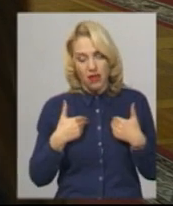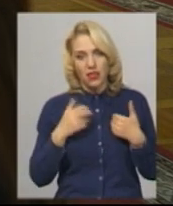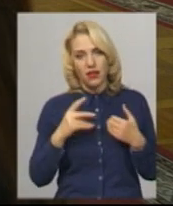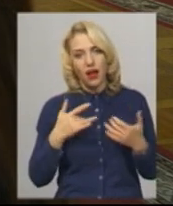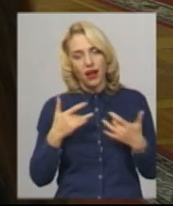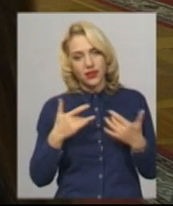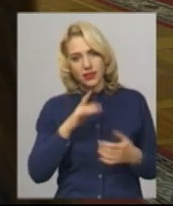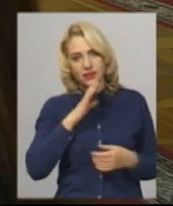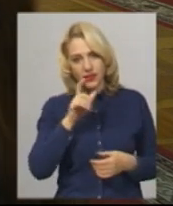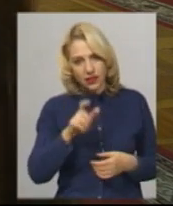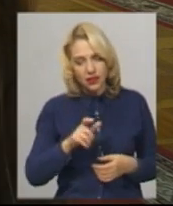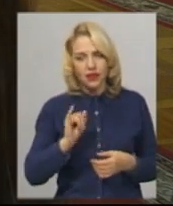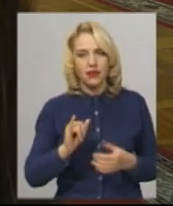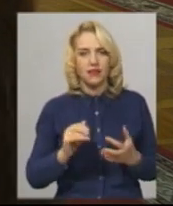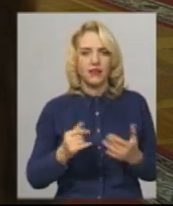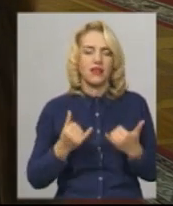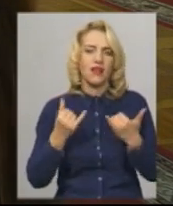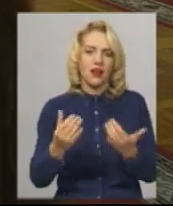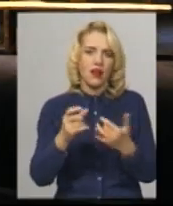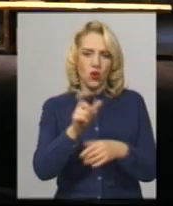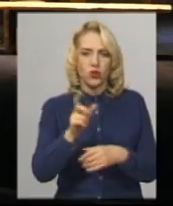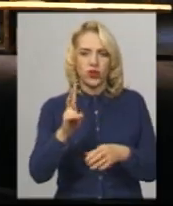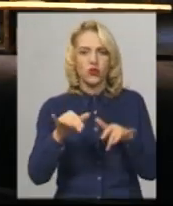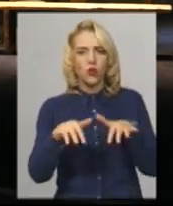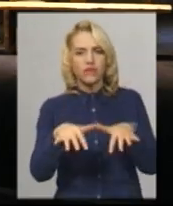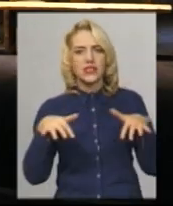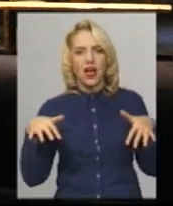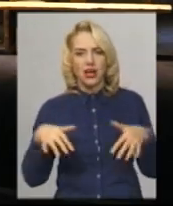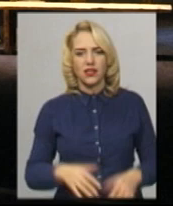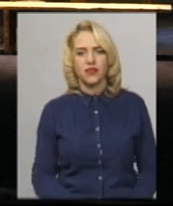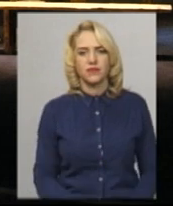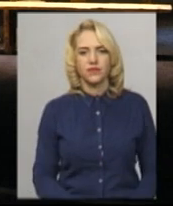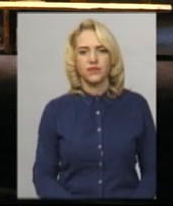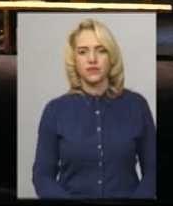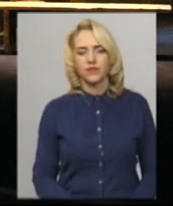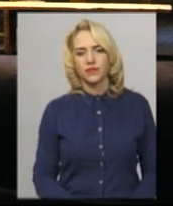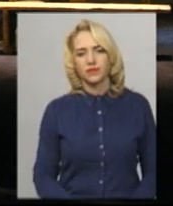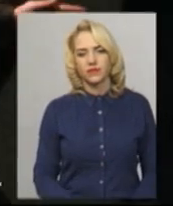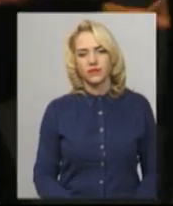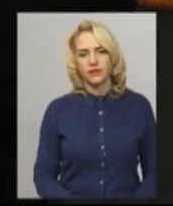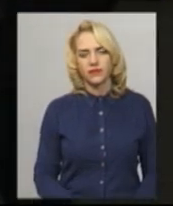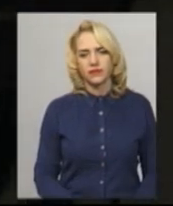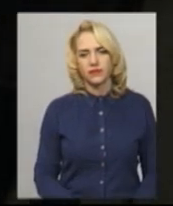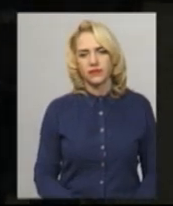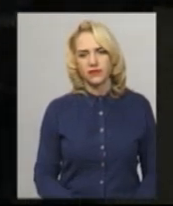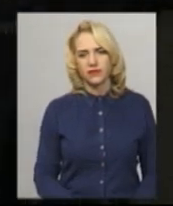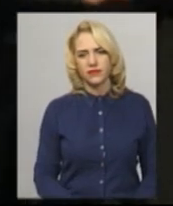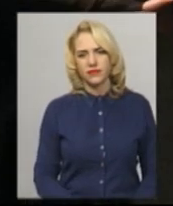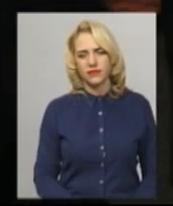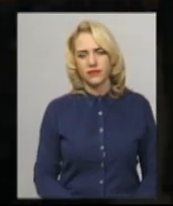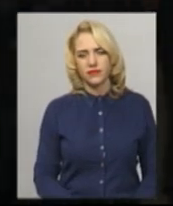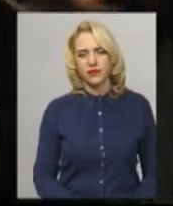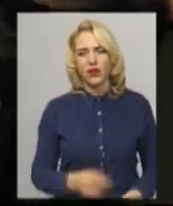актриси, так і для людей в залі. Ця грата з самого початку була проклята. Одне нещасне ніби